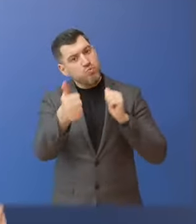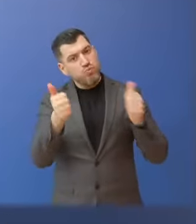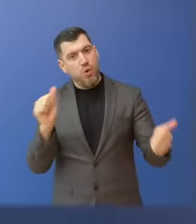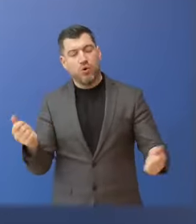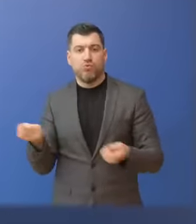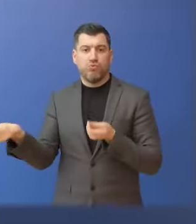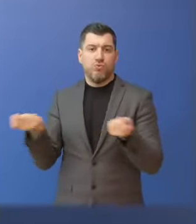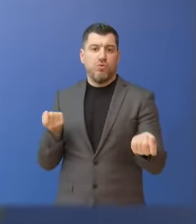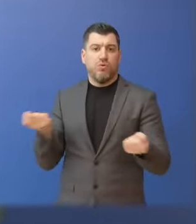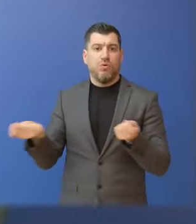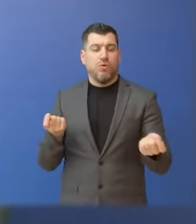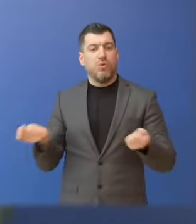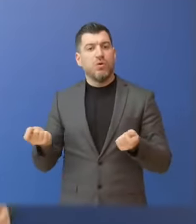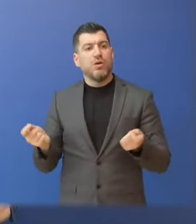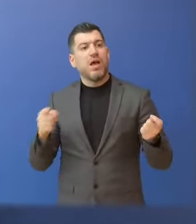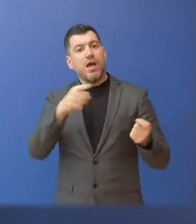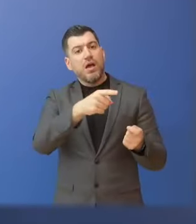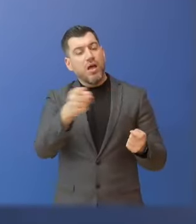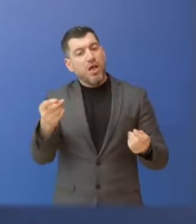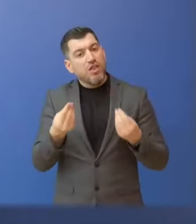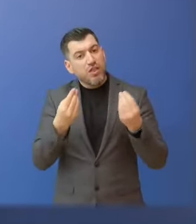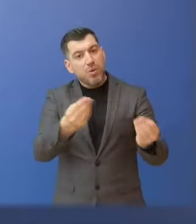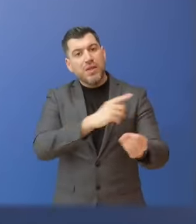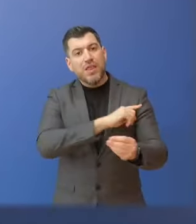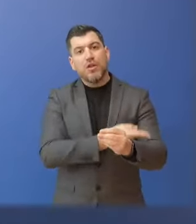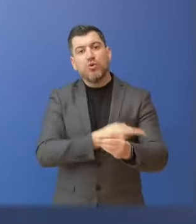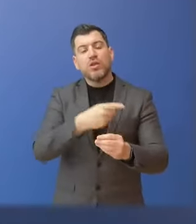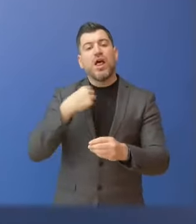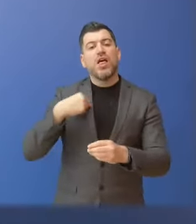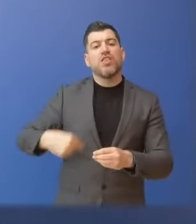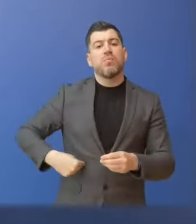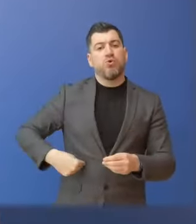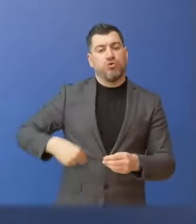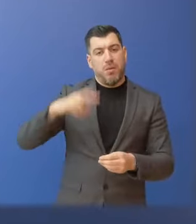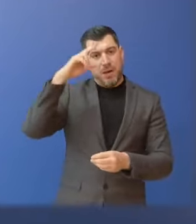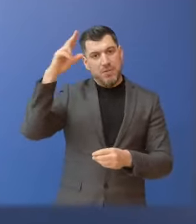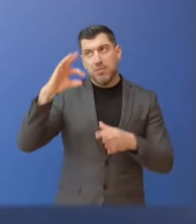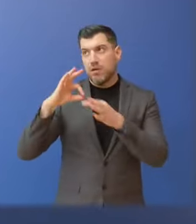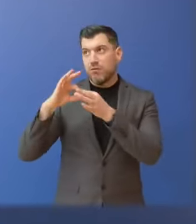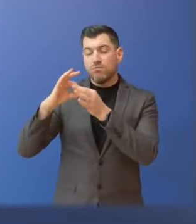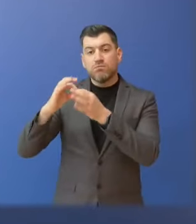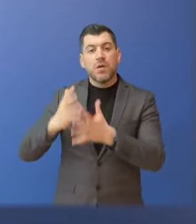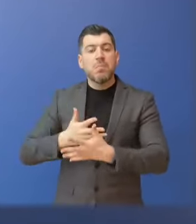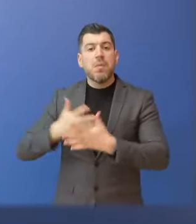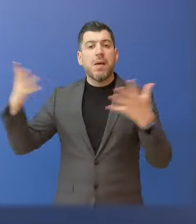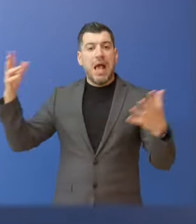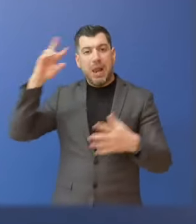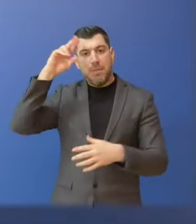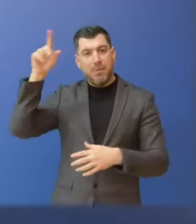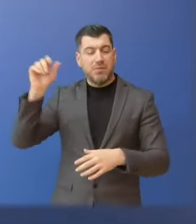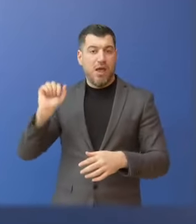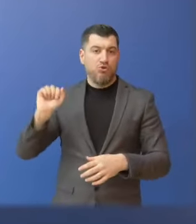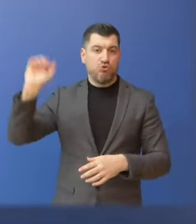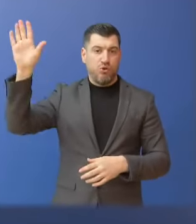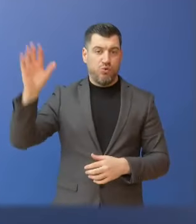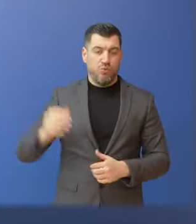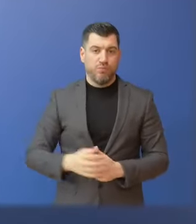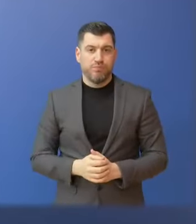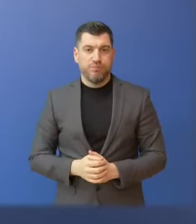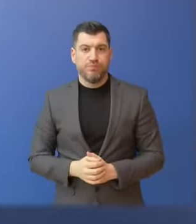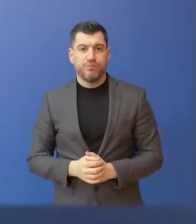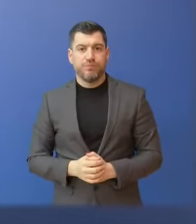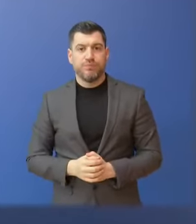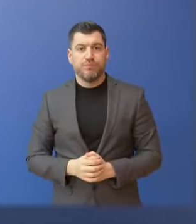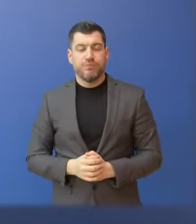συμπράξεων προγραμμάτων σπουδών του δημόσιου ελληνικού πανεπιστημίου με μεγάλα πανεπιστήμια του εξωτερικού ταυτόχρονα όμως